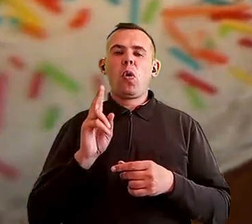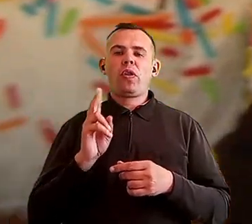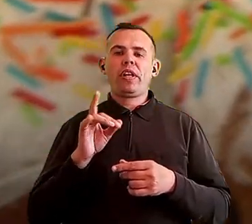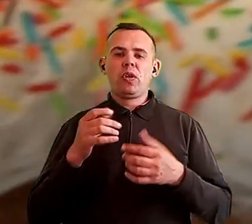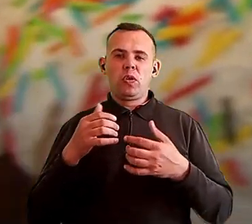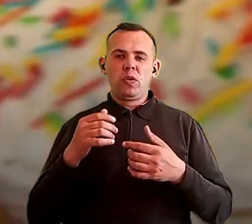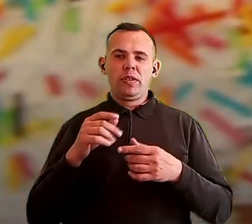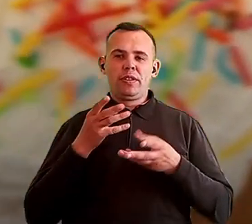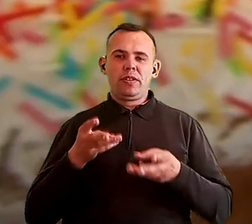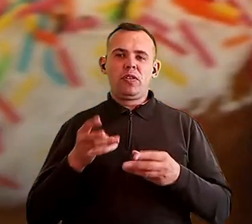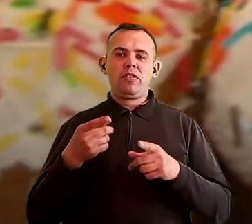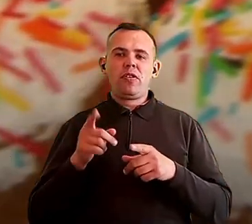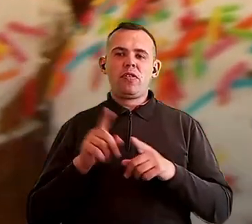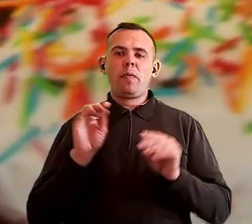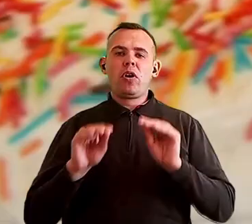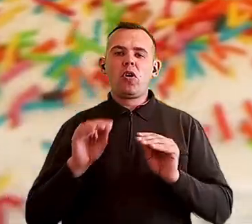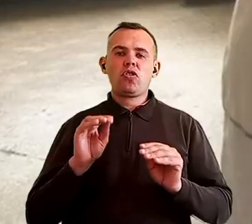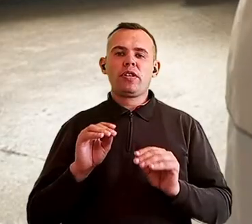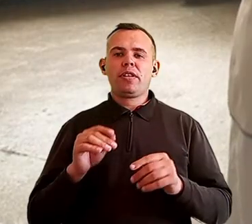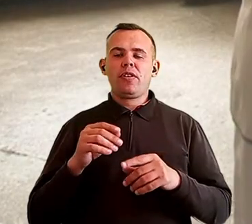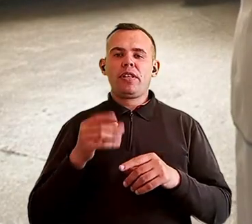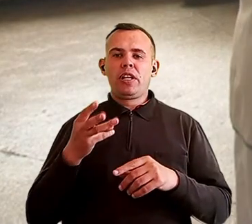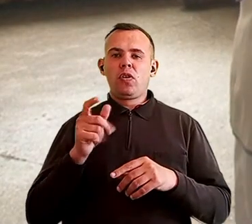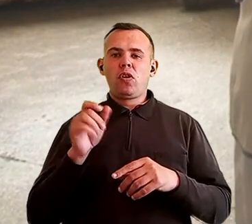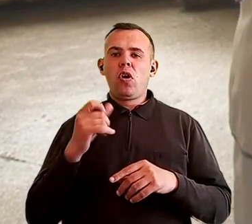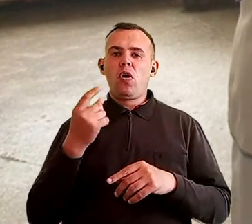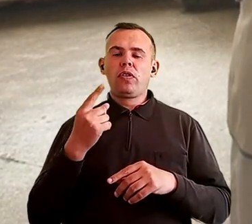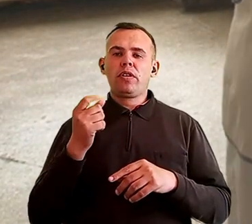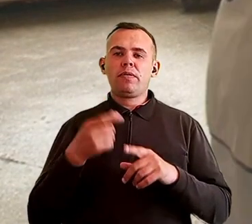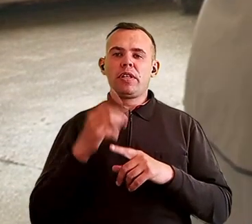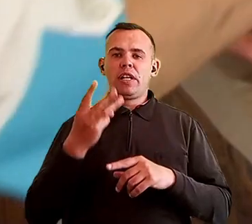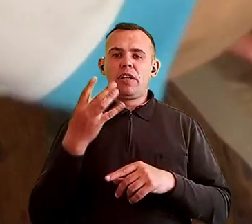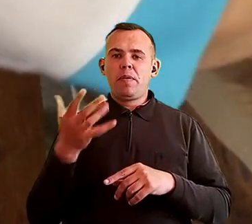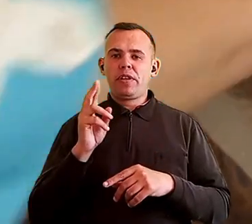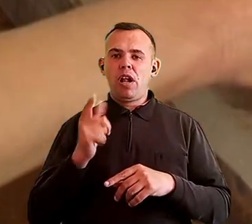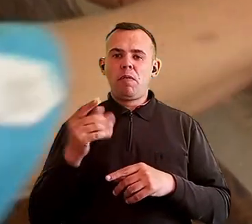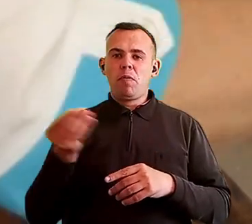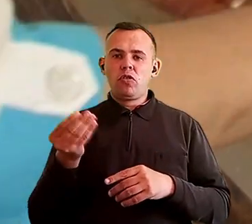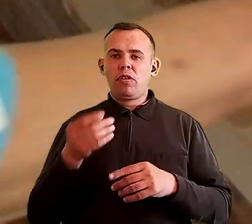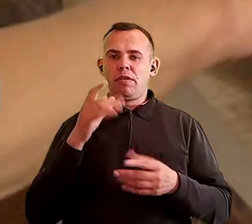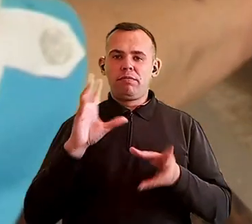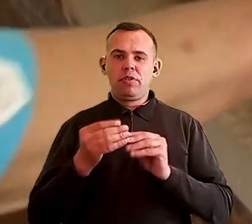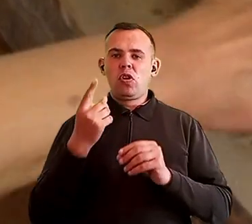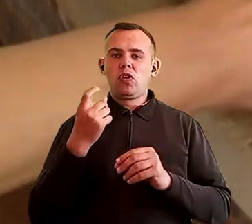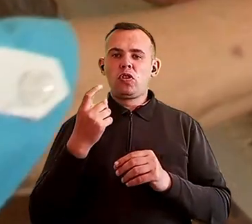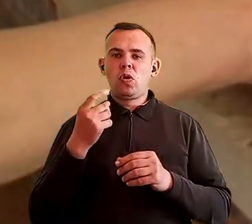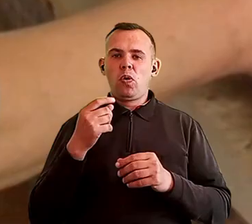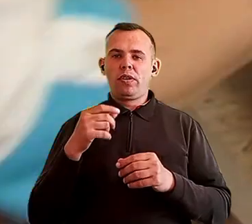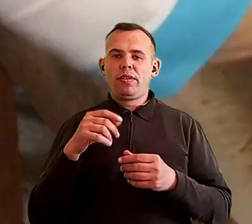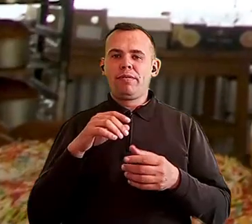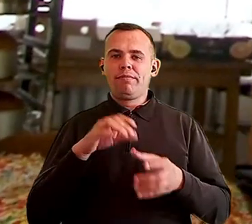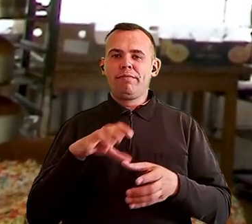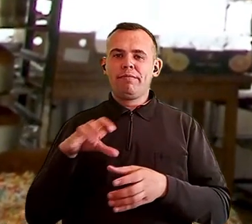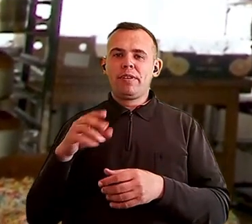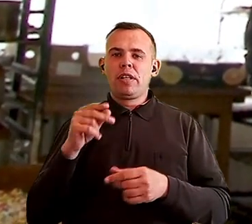пасочки прикрашають три кондитерки. З одного замісу на 35 кілограм борошна вийшла сотня 300-грамових пасок та 50 по